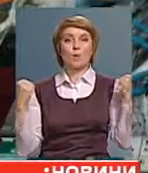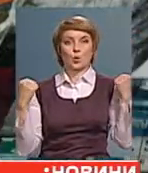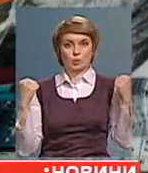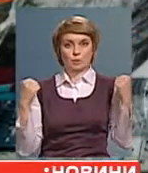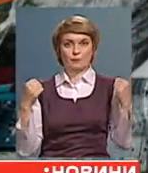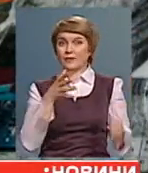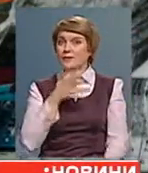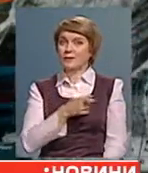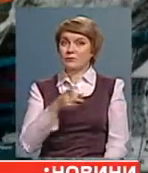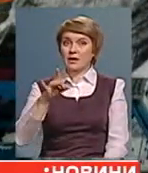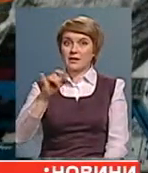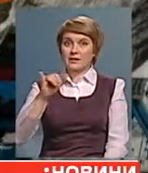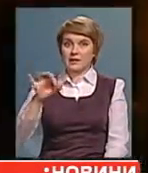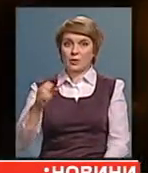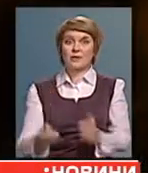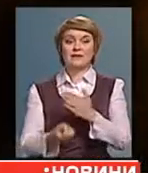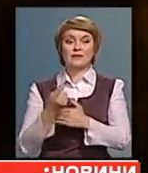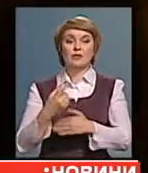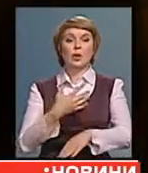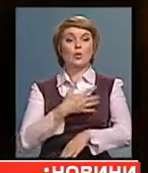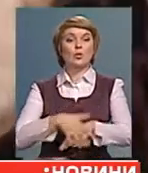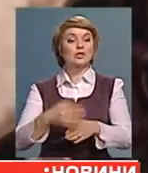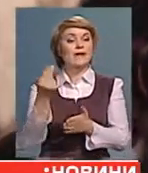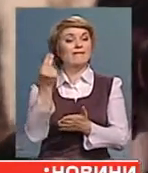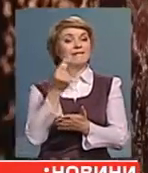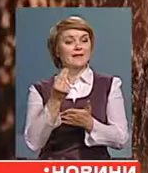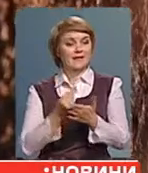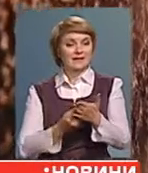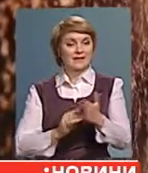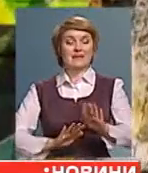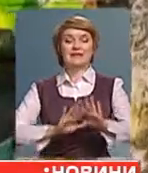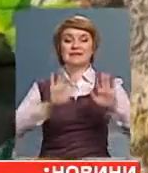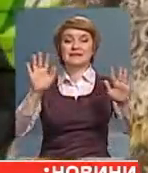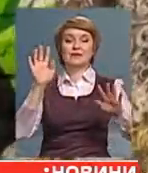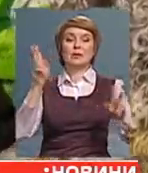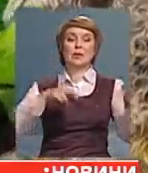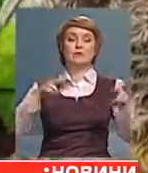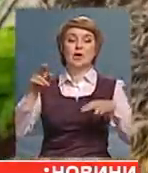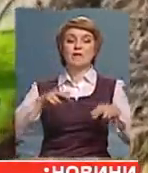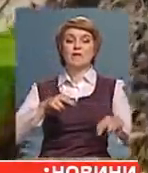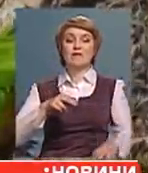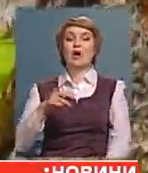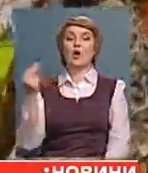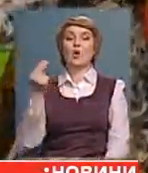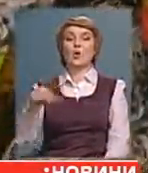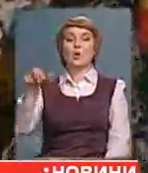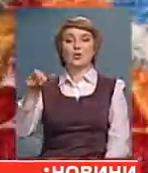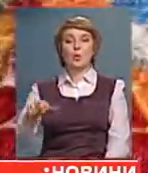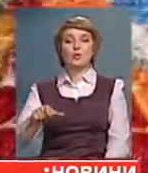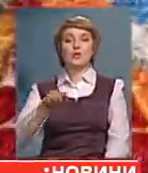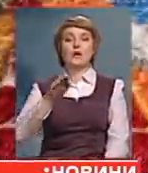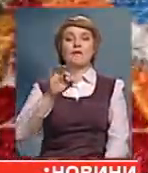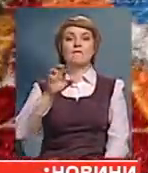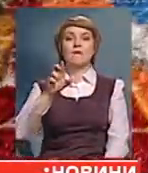Ну а тим часом у Ріо з'явилася вулична фреска до Олімпіади. Стіну кольорами веселки розмалював бразильський художник Едуардо Кобра.